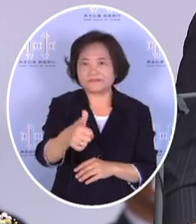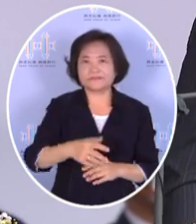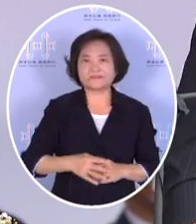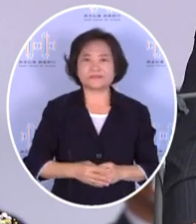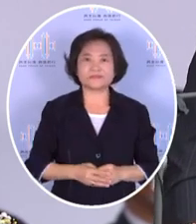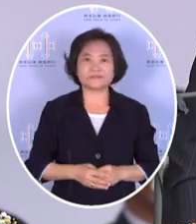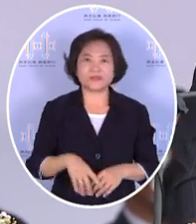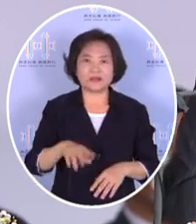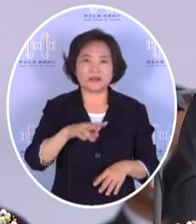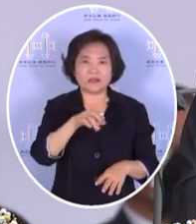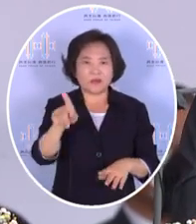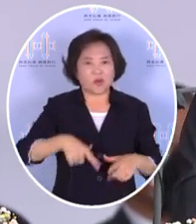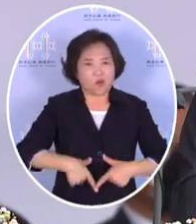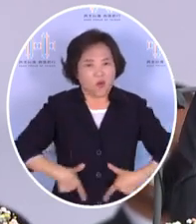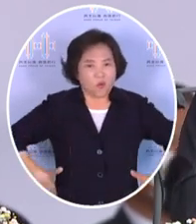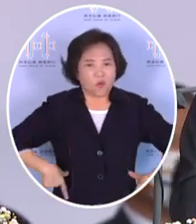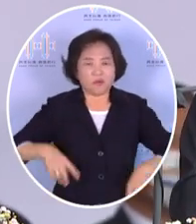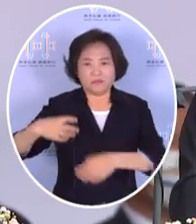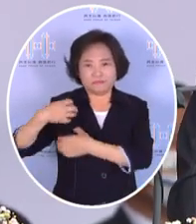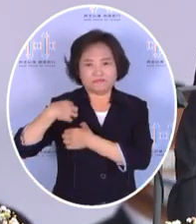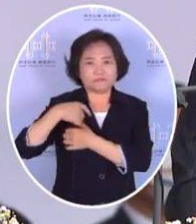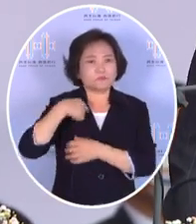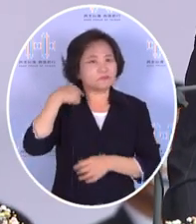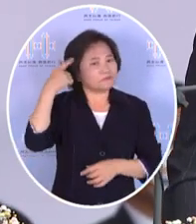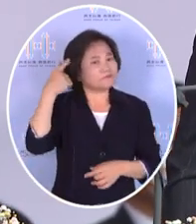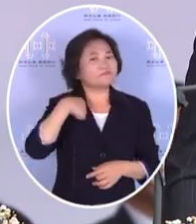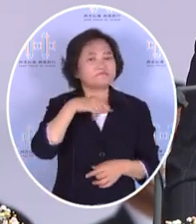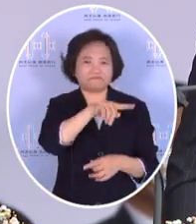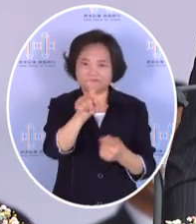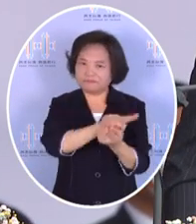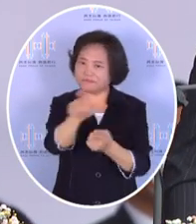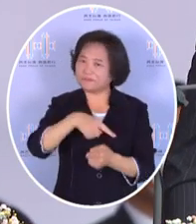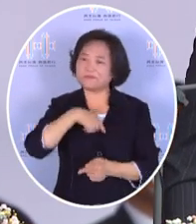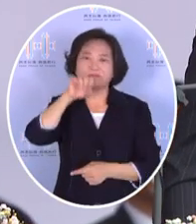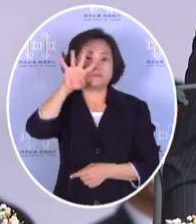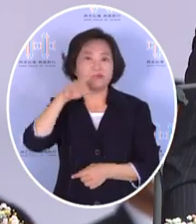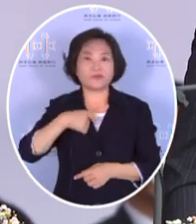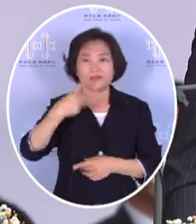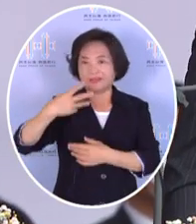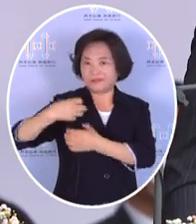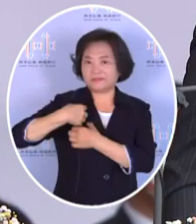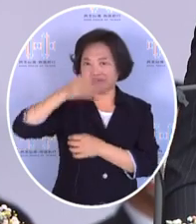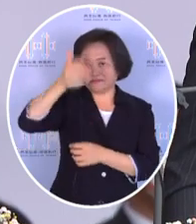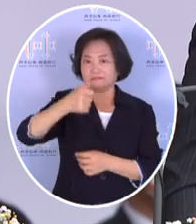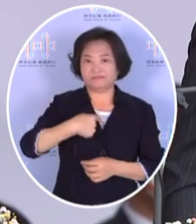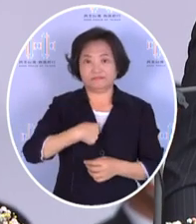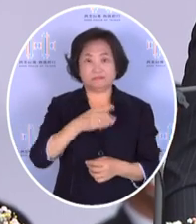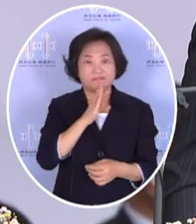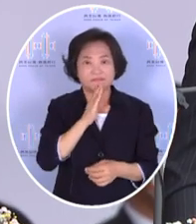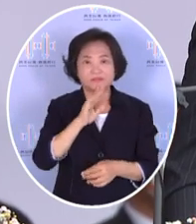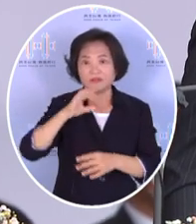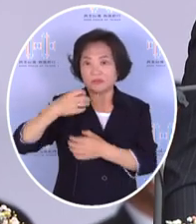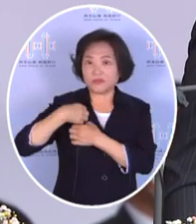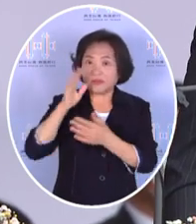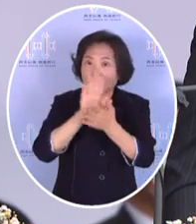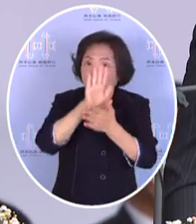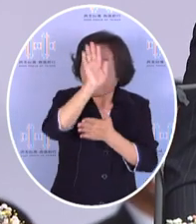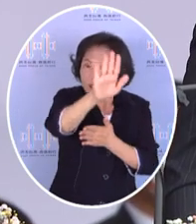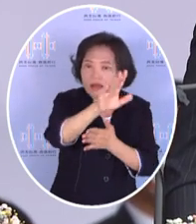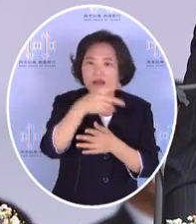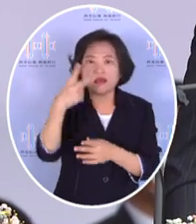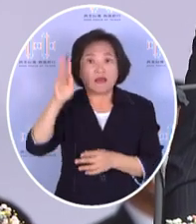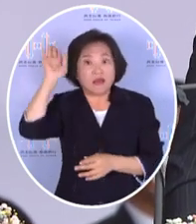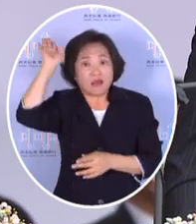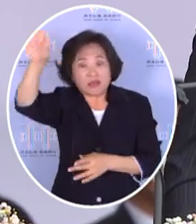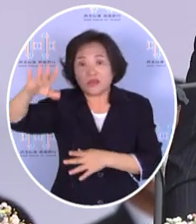以英勇尽责的国军为荣。身为三军统帅，国军的未来，未来的国